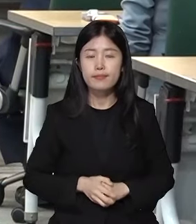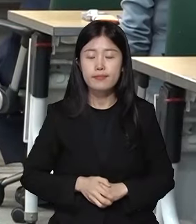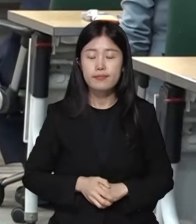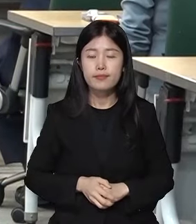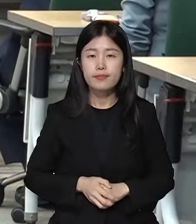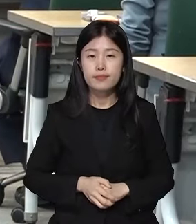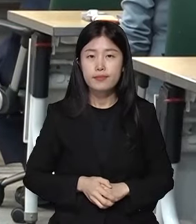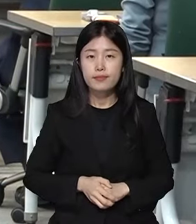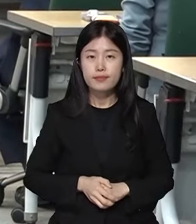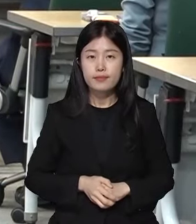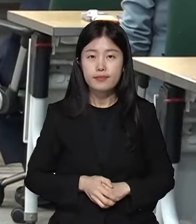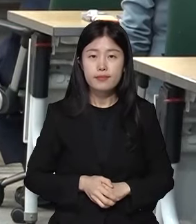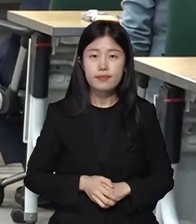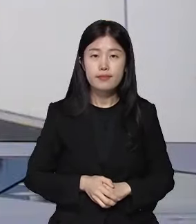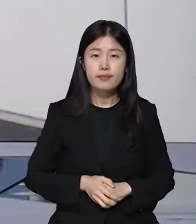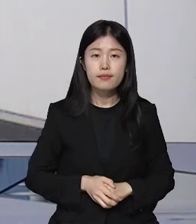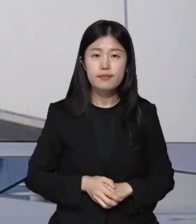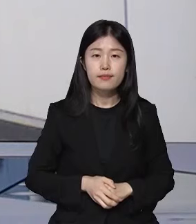KBC 정경원입니다.